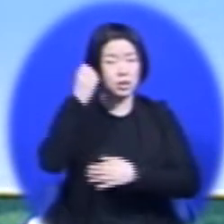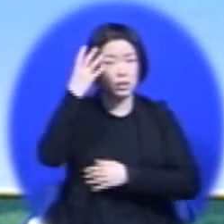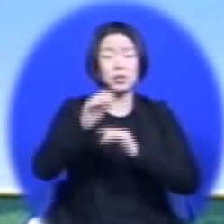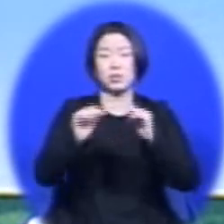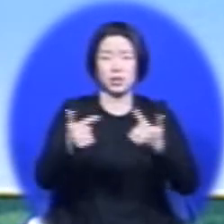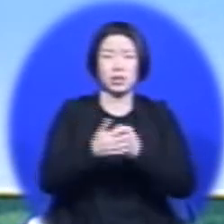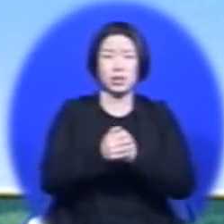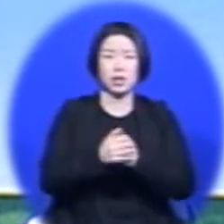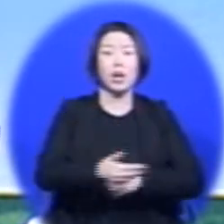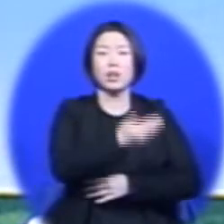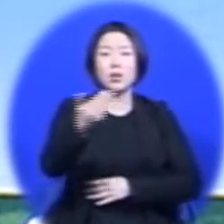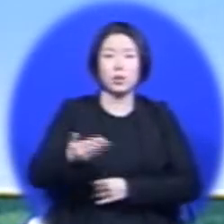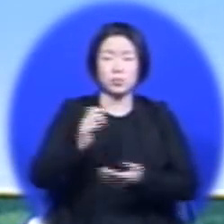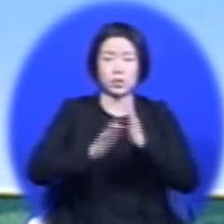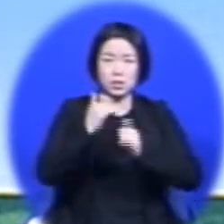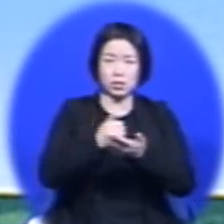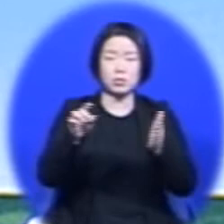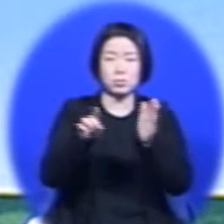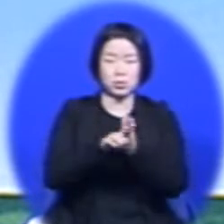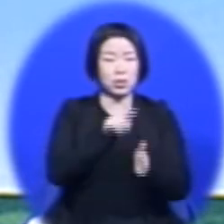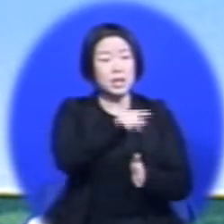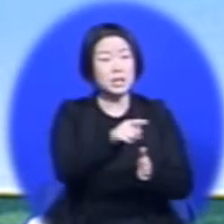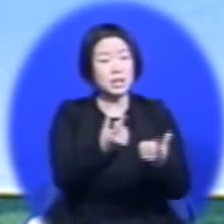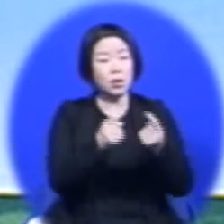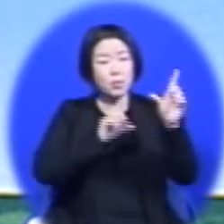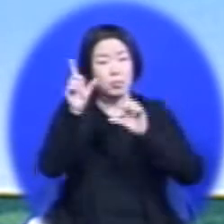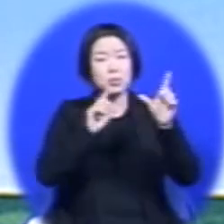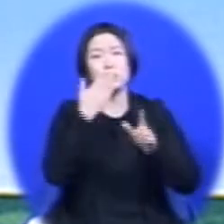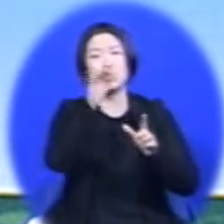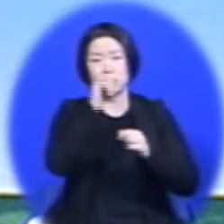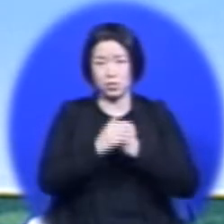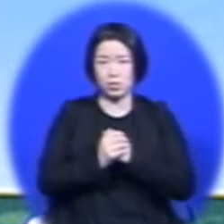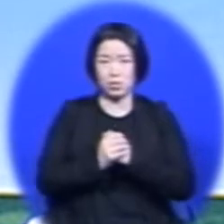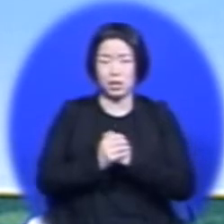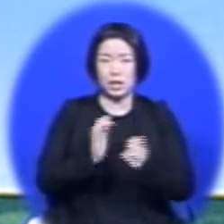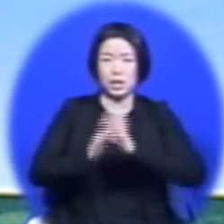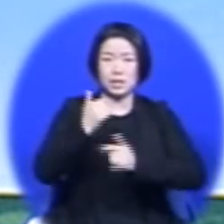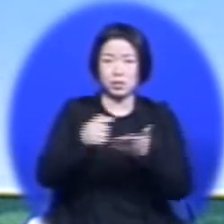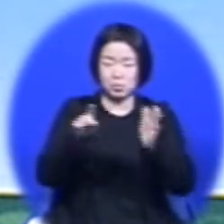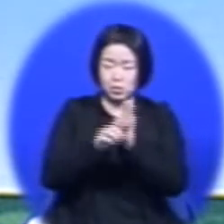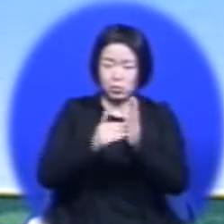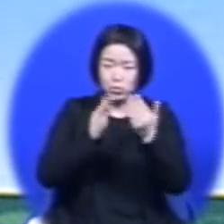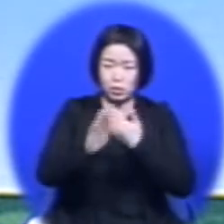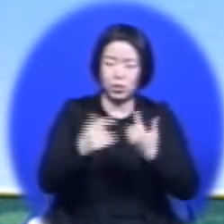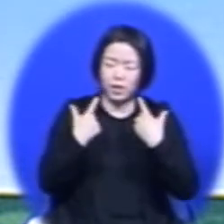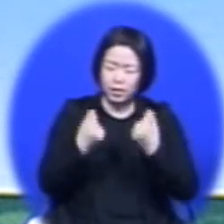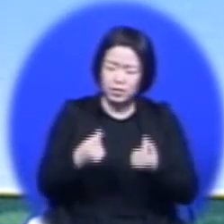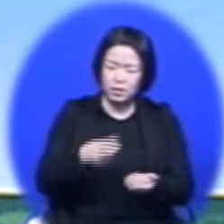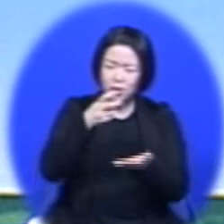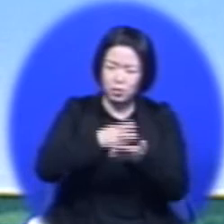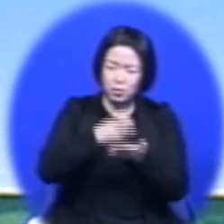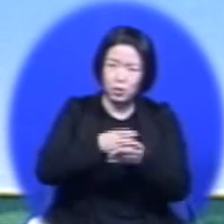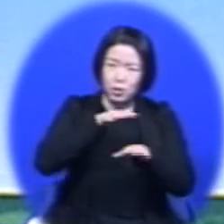됩니다. 여러분이 예수님을 믿고도 꼭 이런 꼴일 수 있는 겁니다. 예수님을 믿고도 여전히 율법주의 신앙생활에 빠져